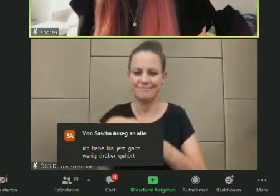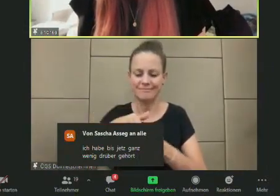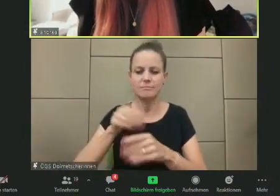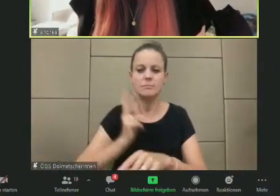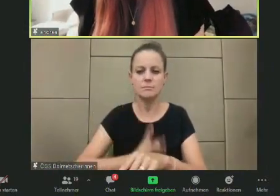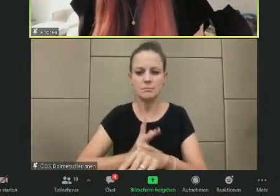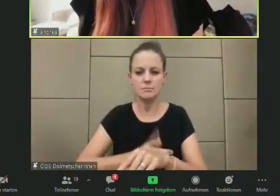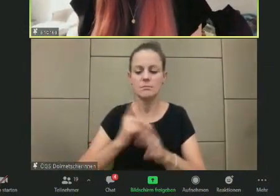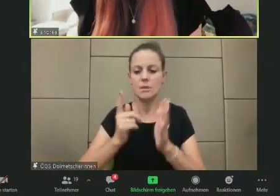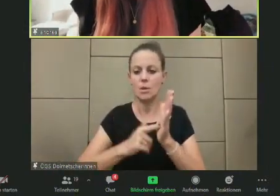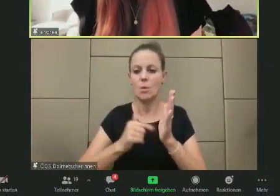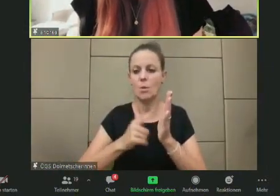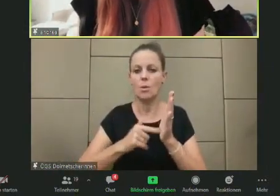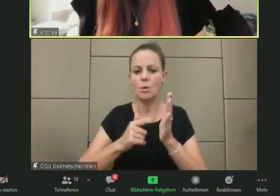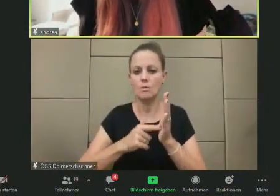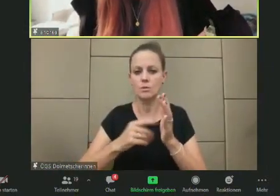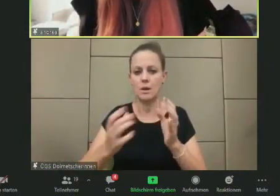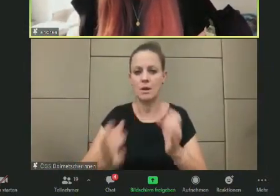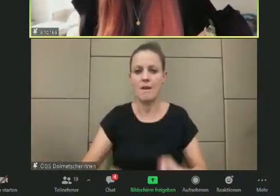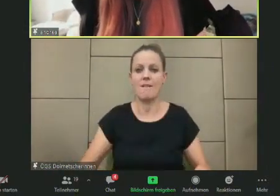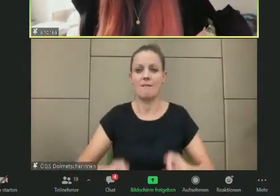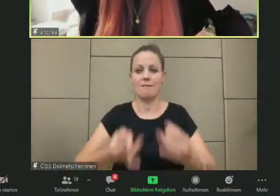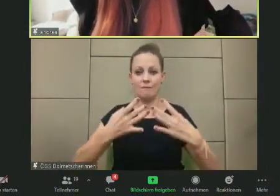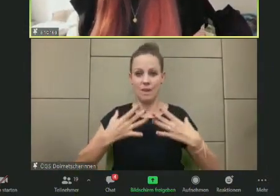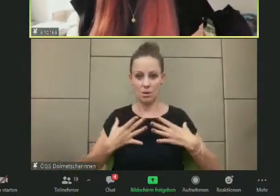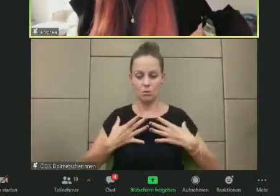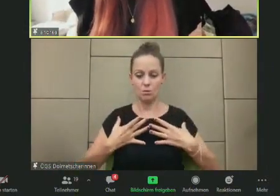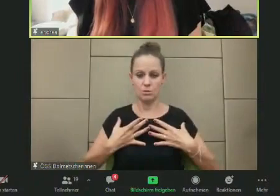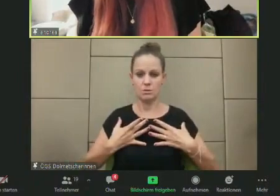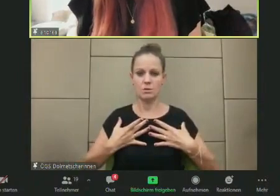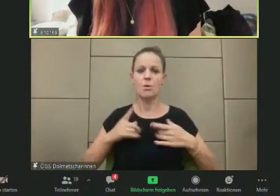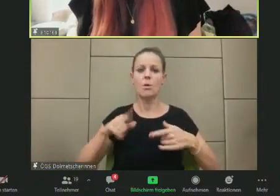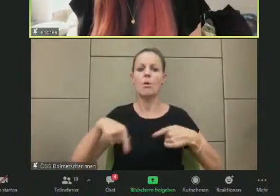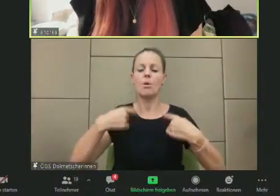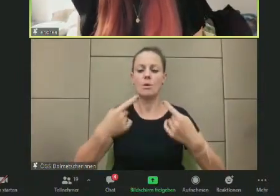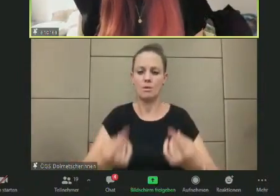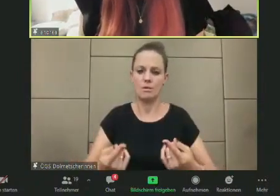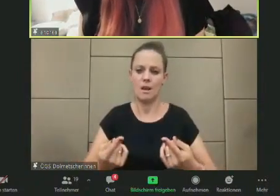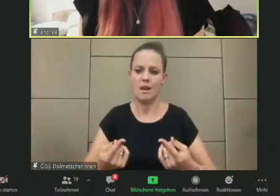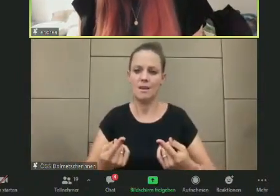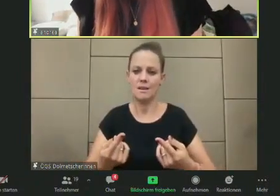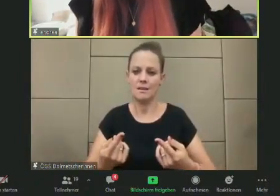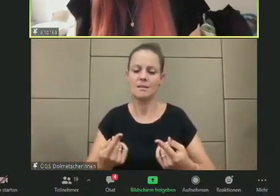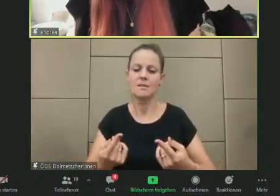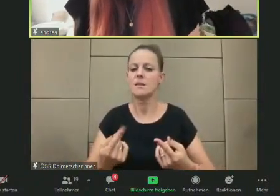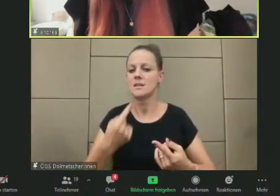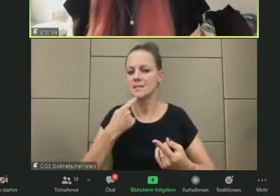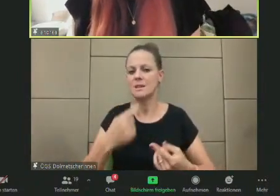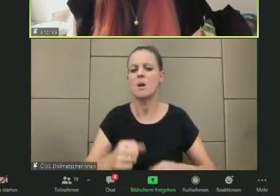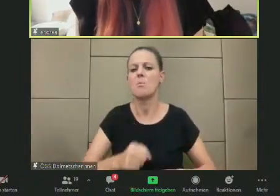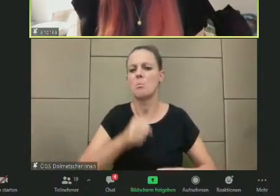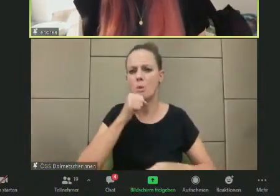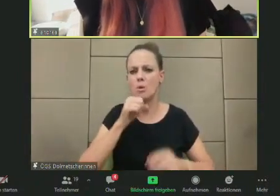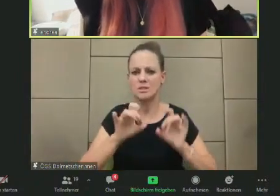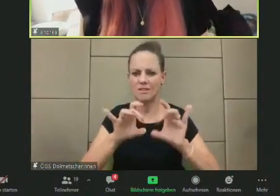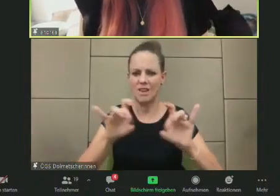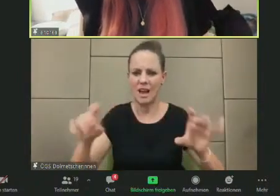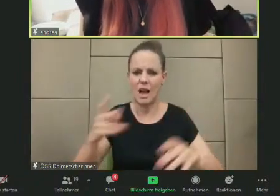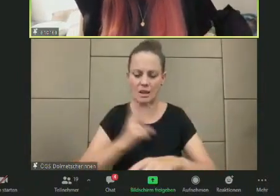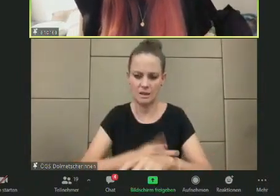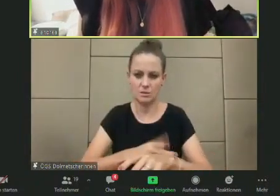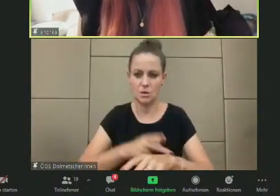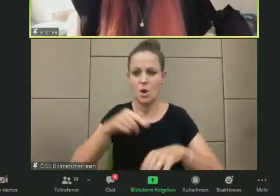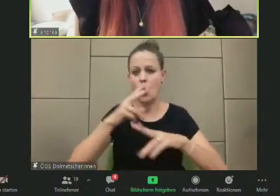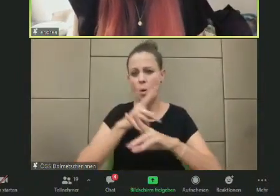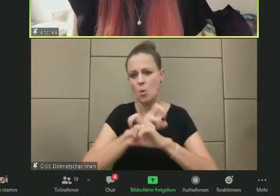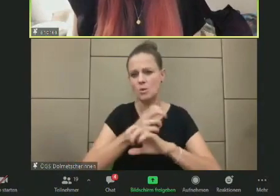sehr oft nach Viruserkrankungen auftritt. Deswegen nennt man sie auch eine postvirale Krankheit. In Österreich sind